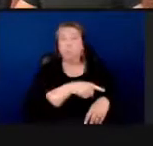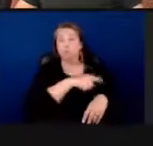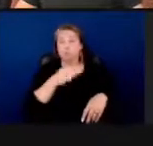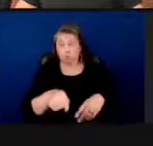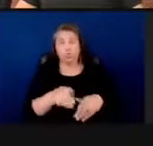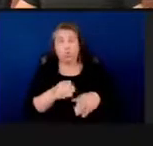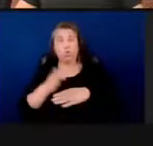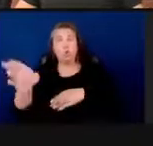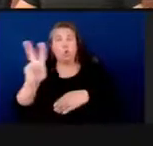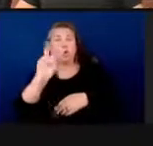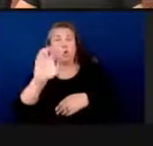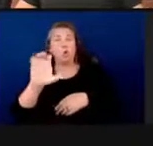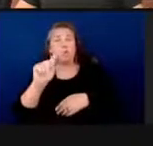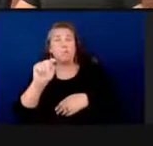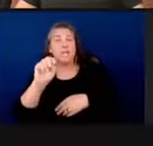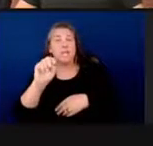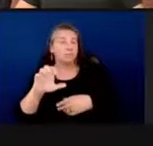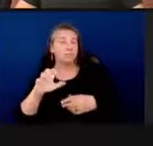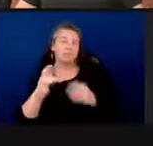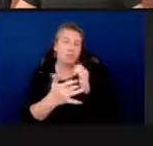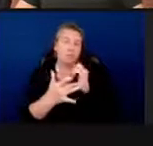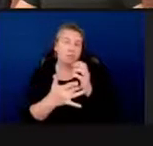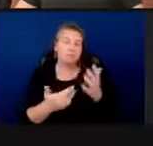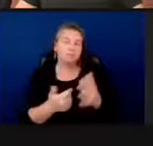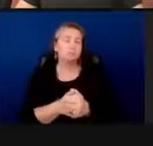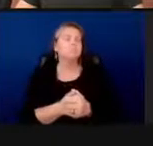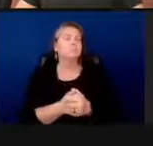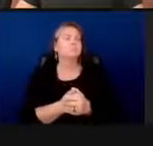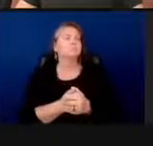Mojawapo ya mambo mawili ambayo